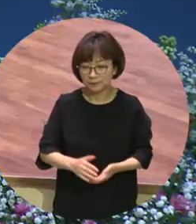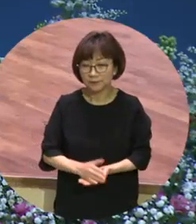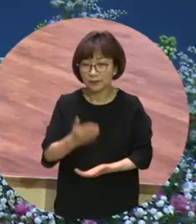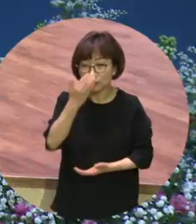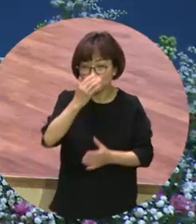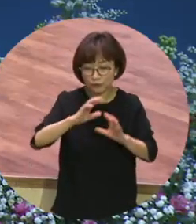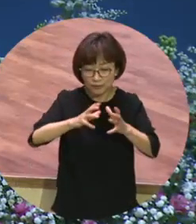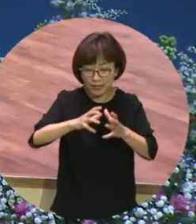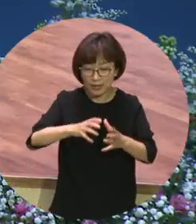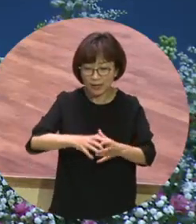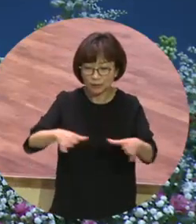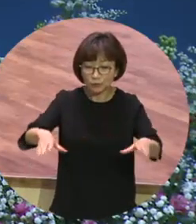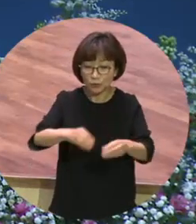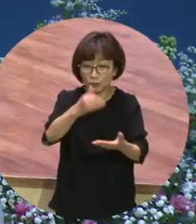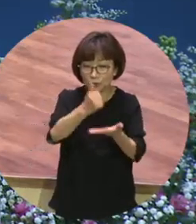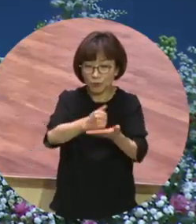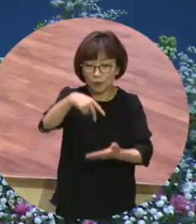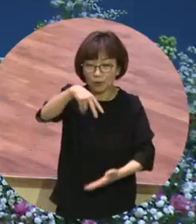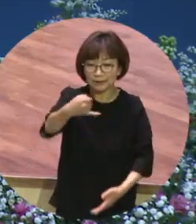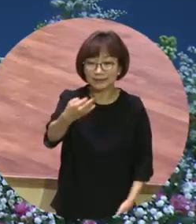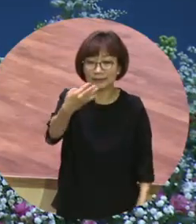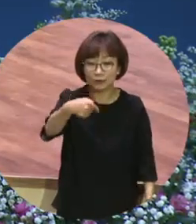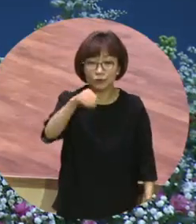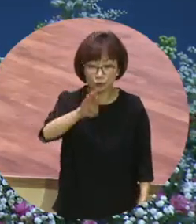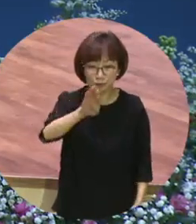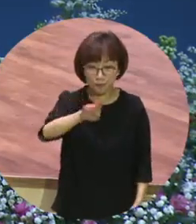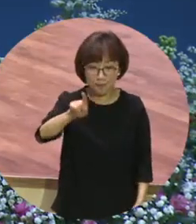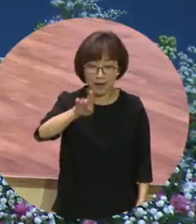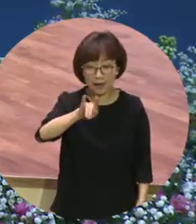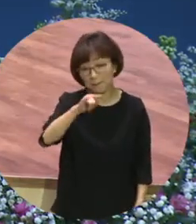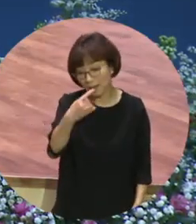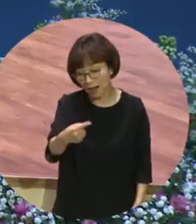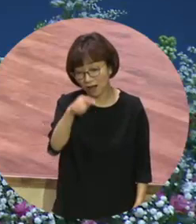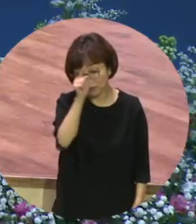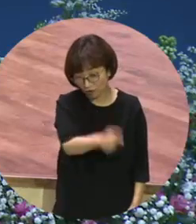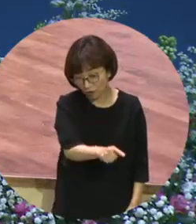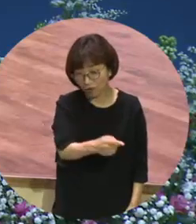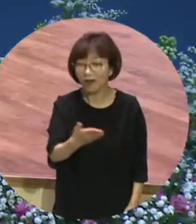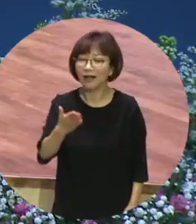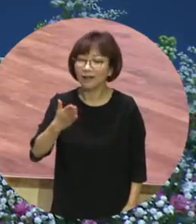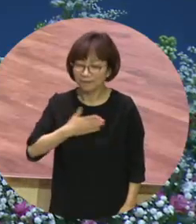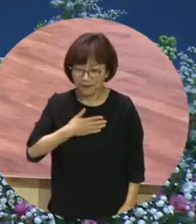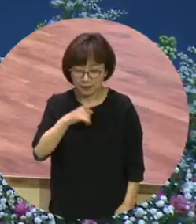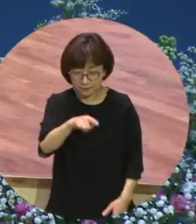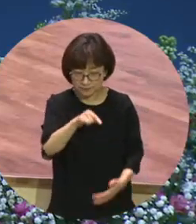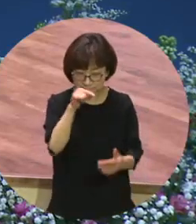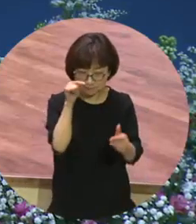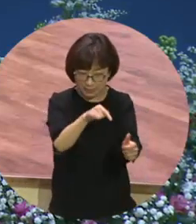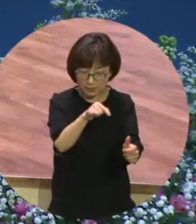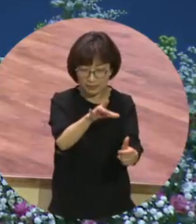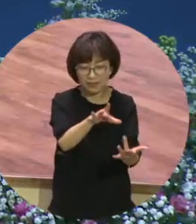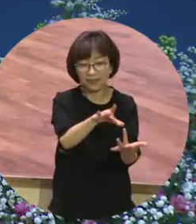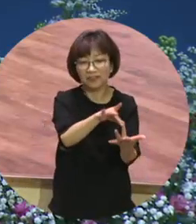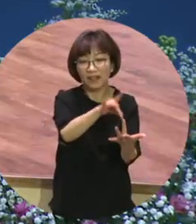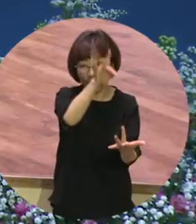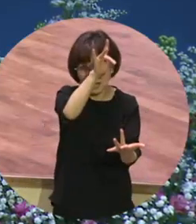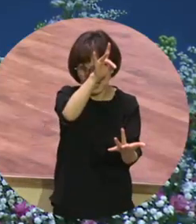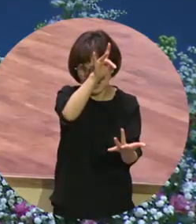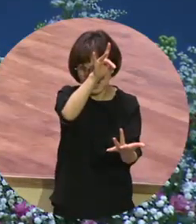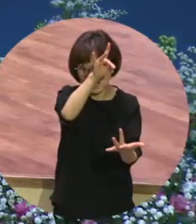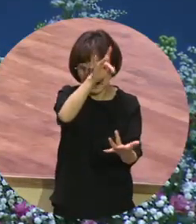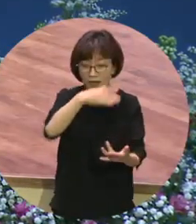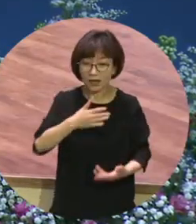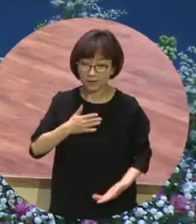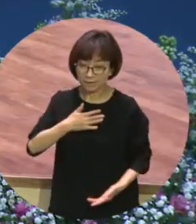구체적인 축복을 받게 오십니다. 내가 너를 세우고 너를 인장으로 삼으리니. 인장은 도장이에요. 도장.